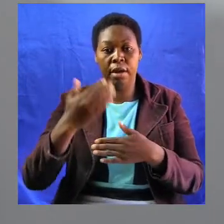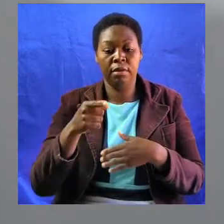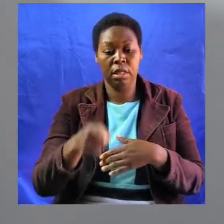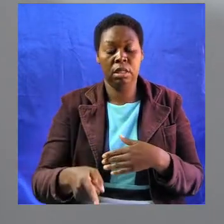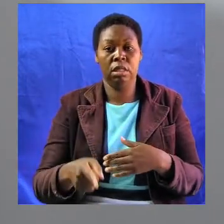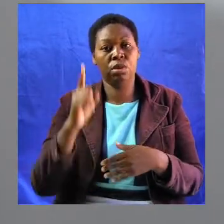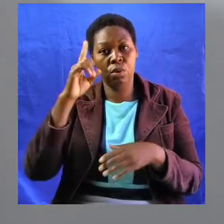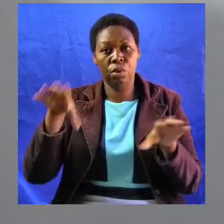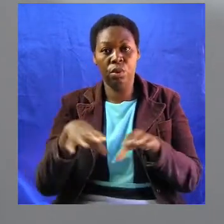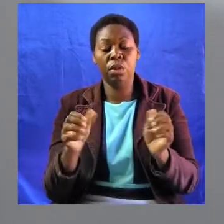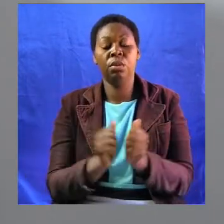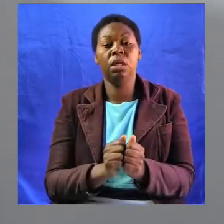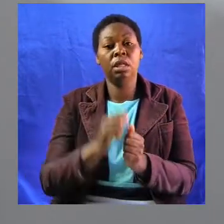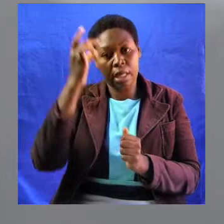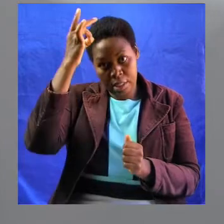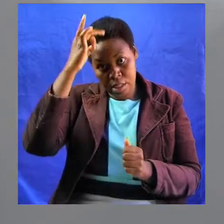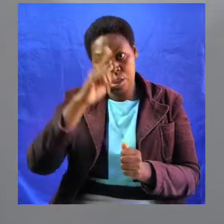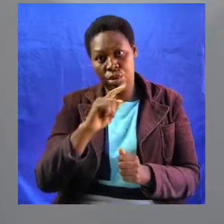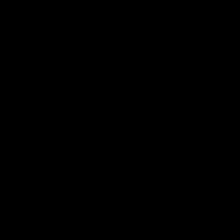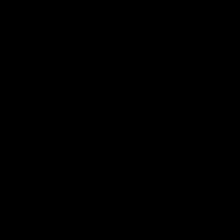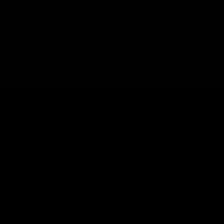kunyangwe nemadzimambo.